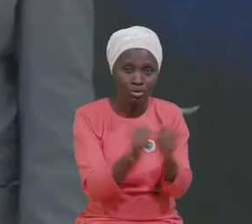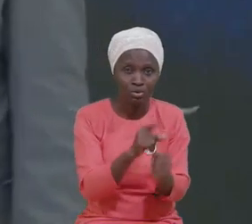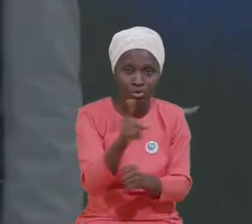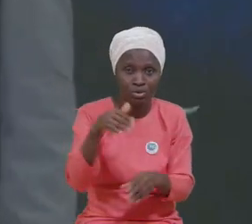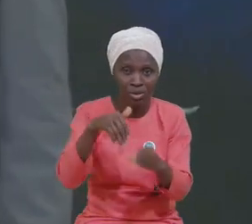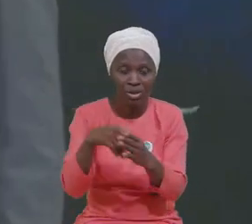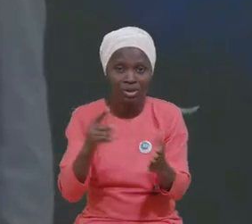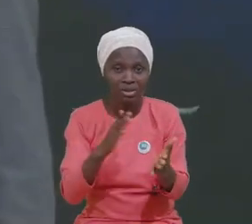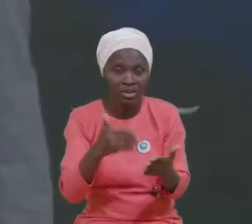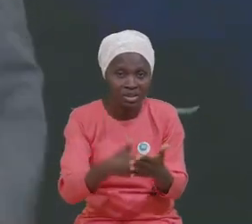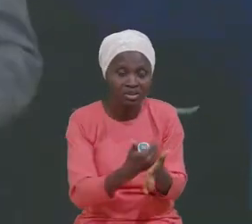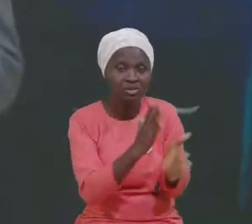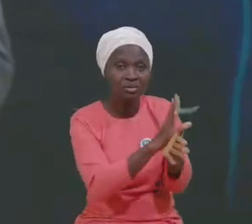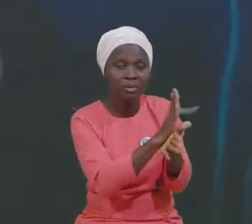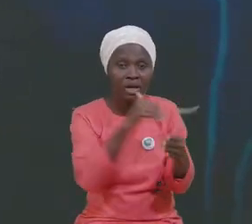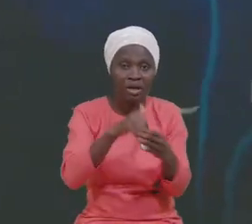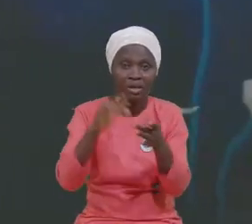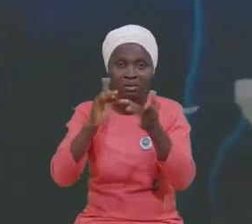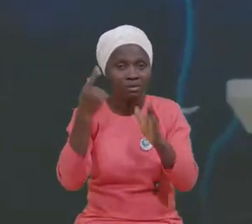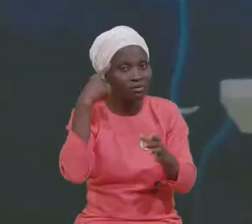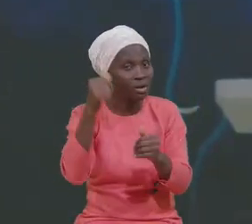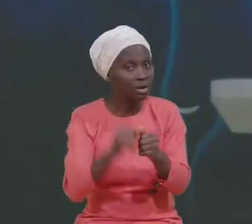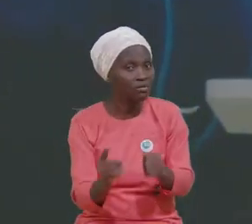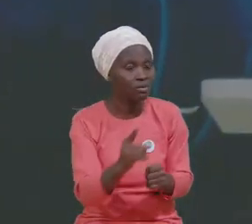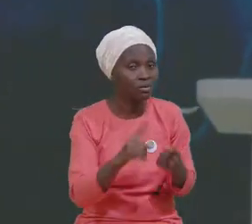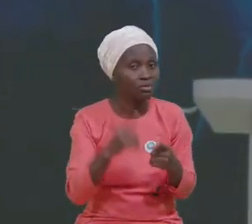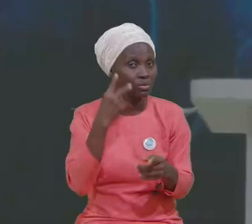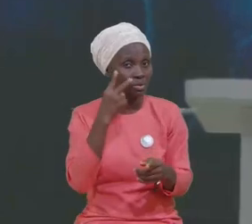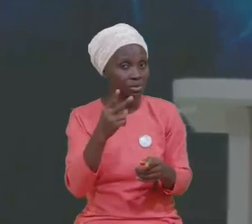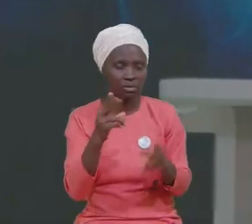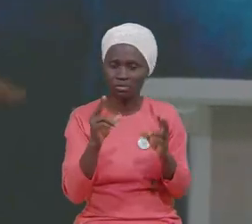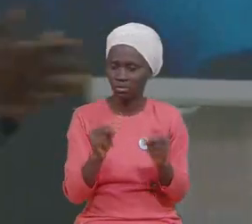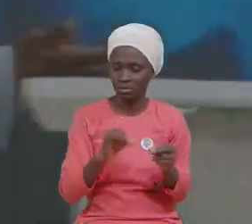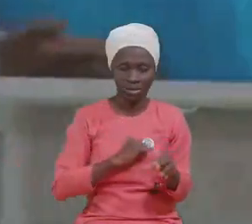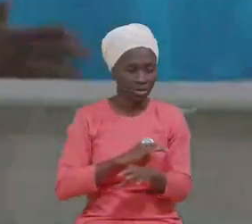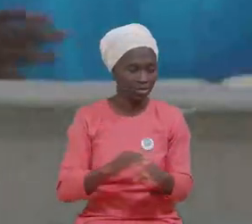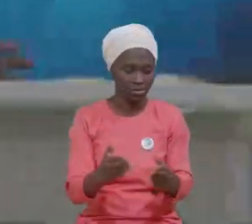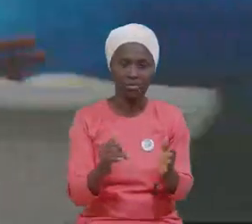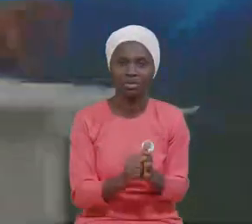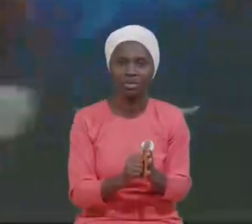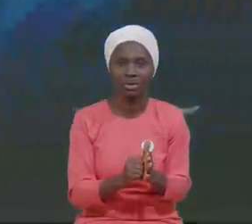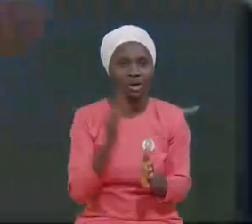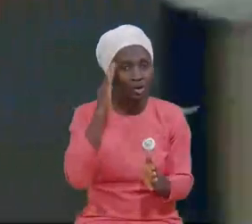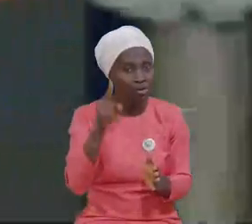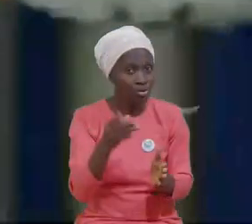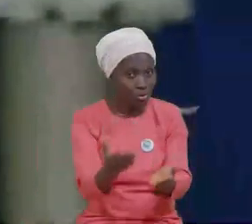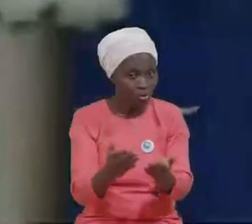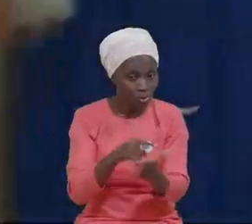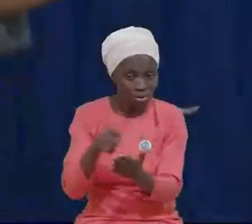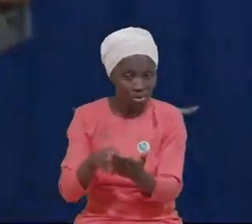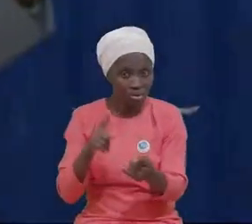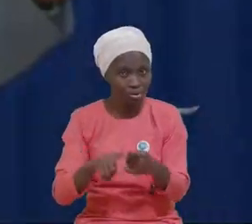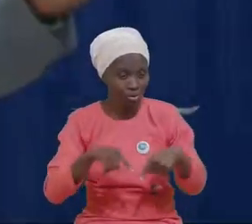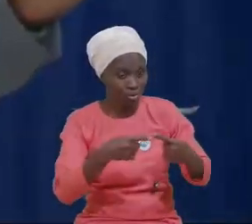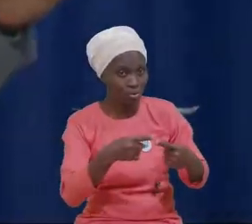les journaux, dans les médias, pour que tout le monde voit ça? Non. Ah, je ne veux pas ça. Est-ce que tu veux que